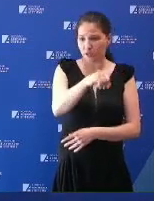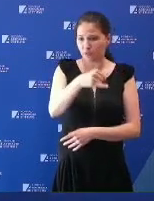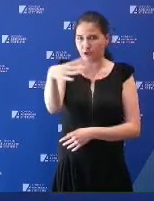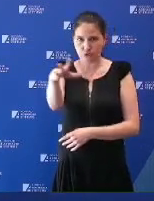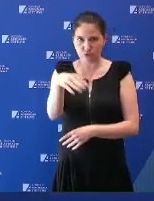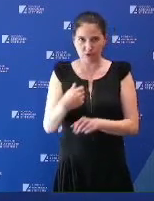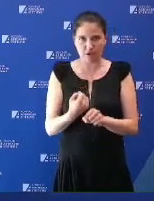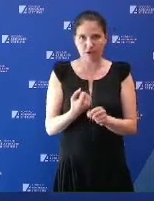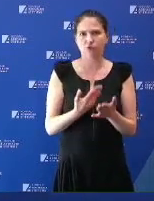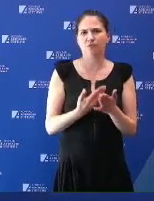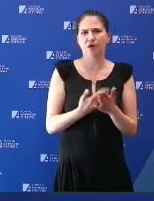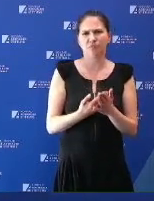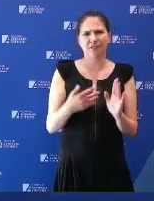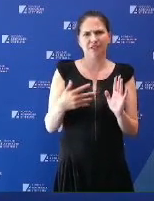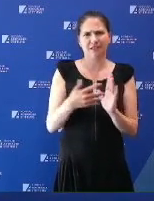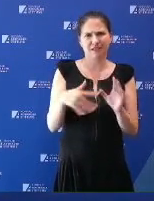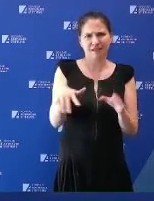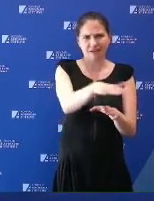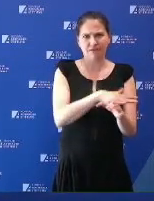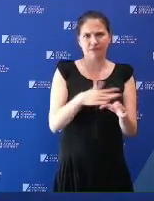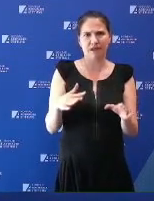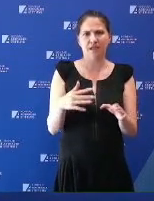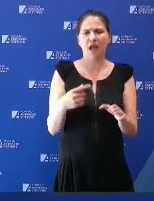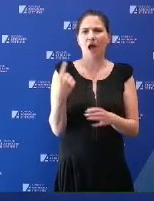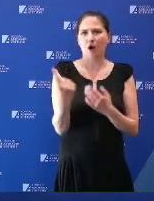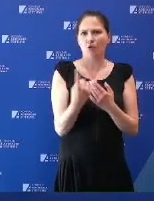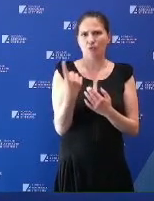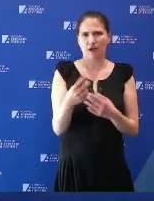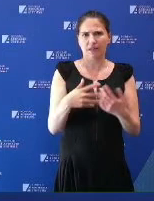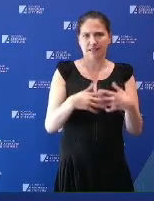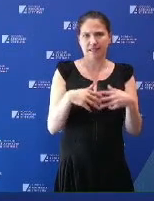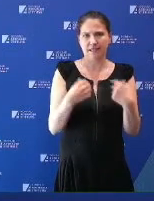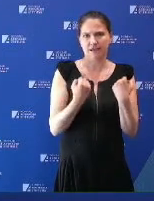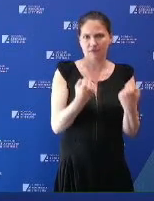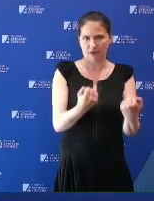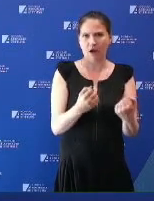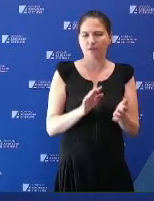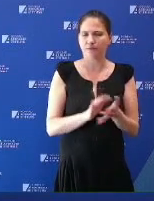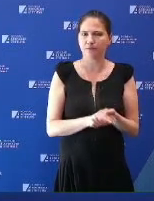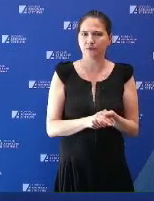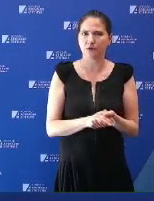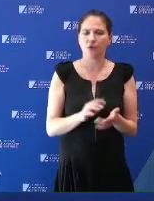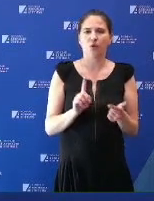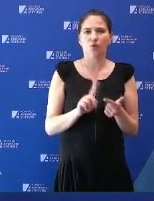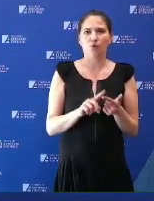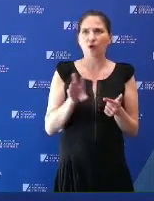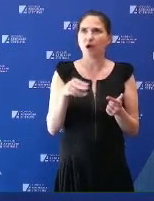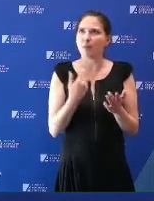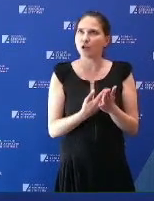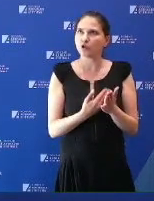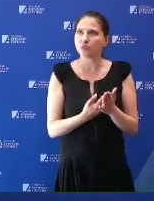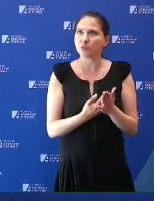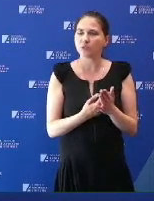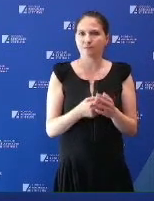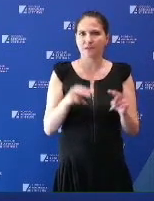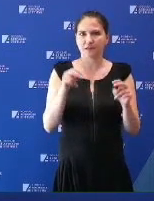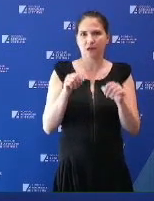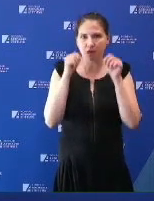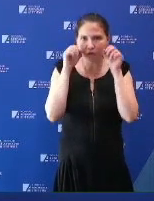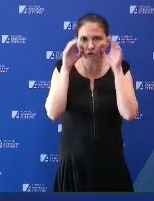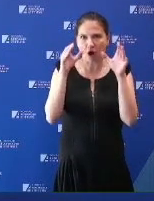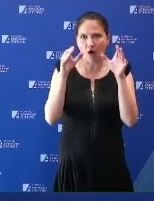zum Beispiel dieses Testfeld automatisiertes Fahren, wo die Stadt einen wesentlichen Beitrag hat, aber auch beispielsweise das Schaufenster,